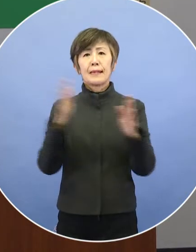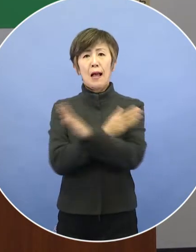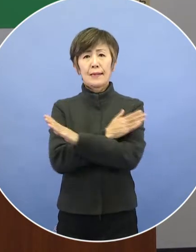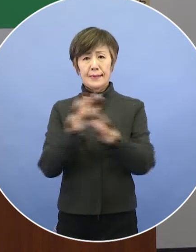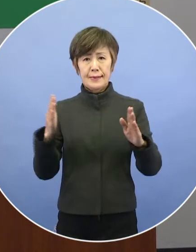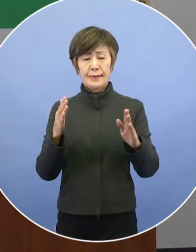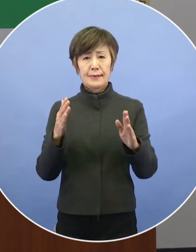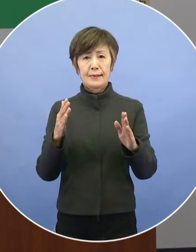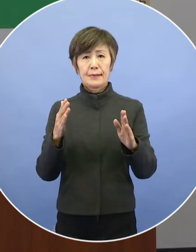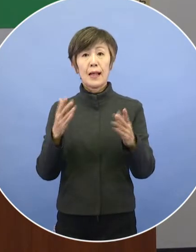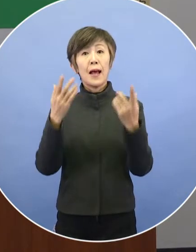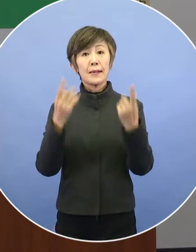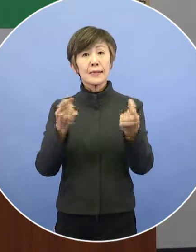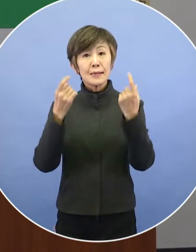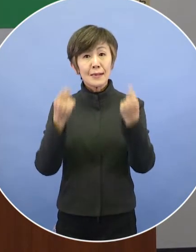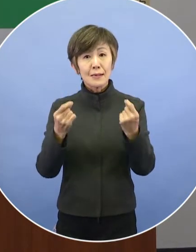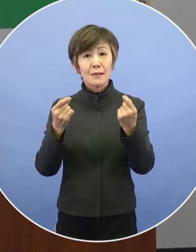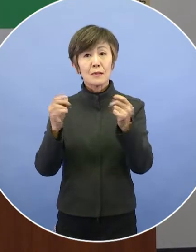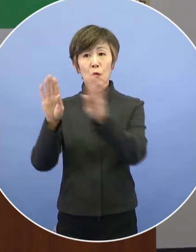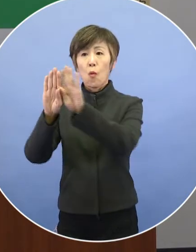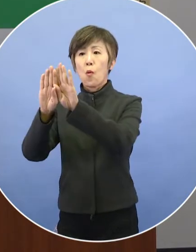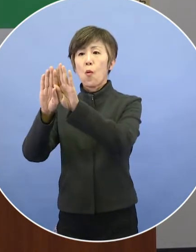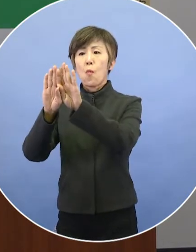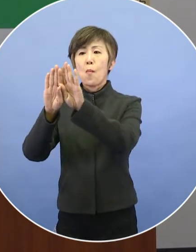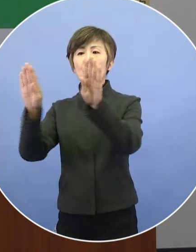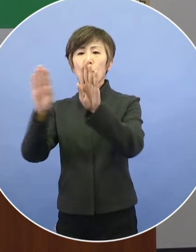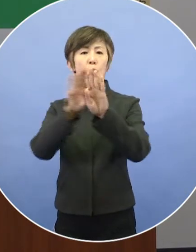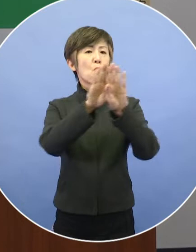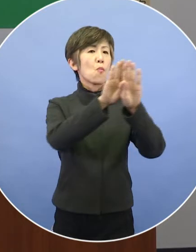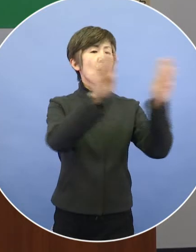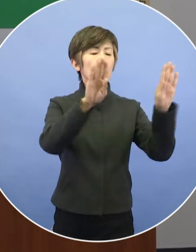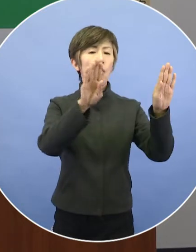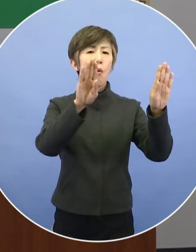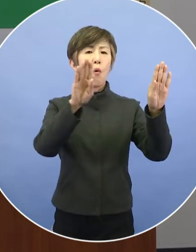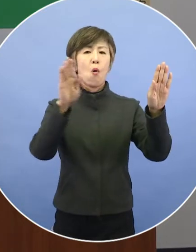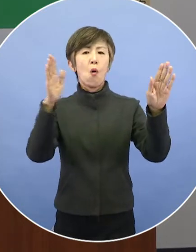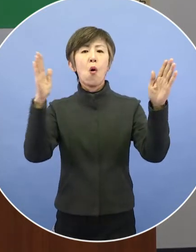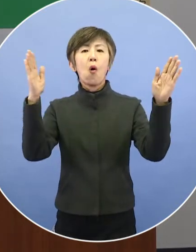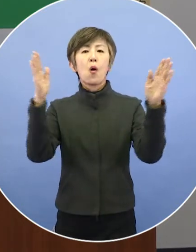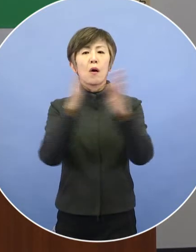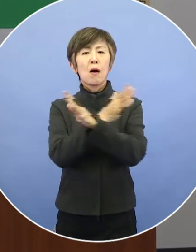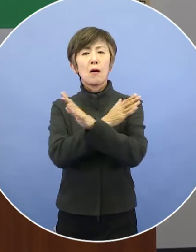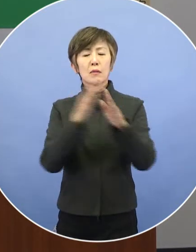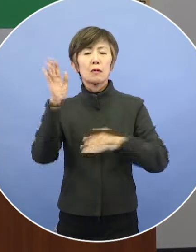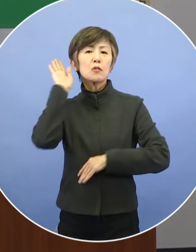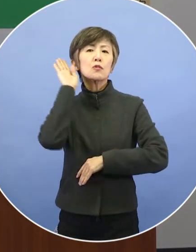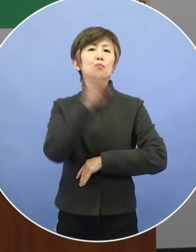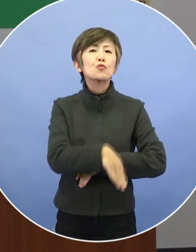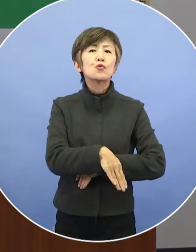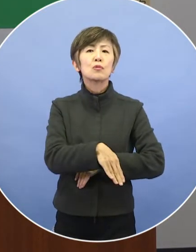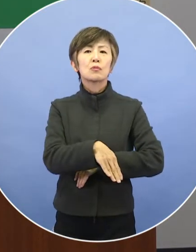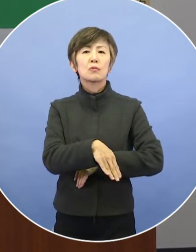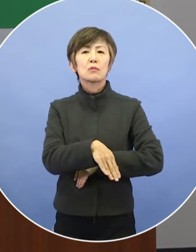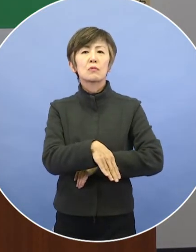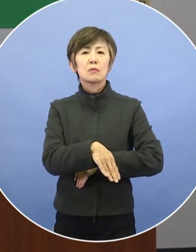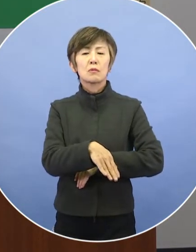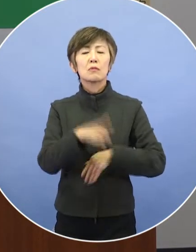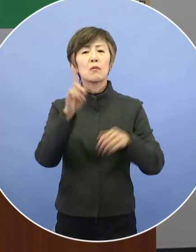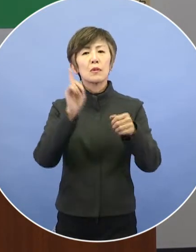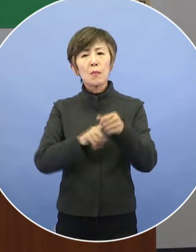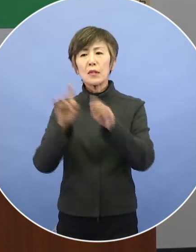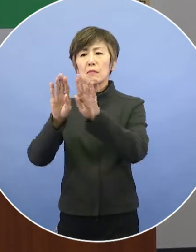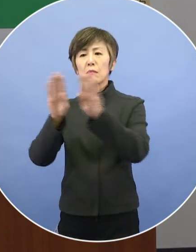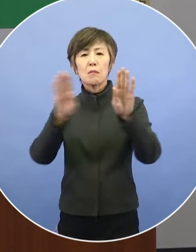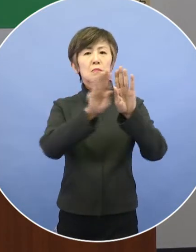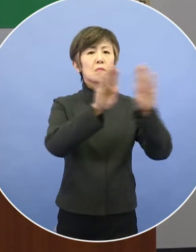ば薄くでいいのでちゃんとあの両方風が通り抜けられるようにですねジョージを開けておくそういう